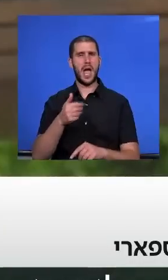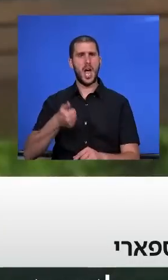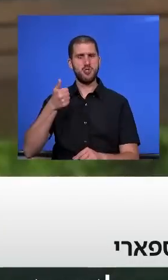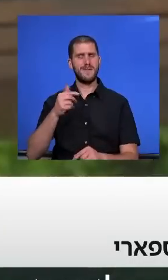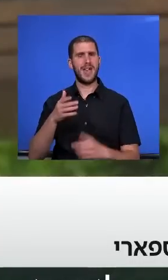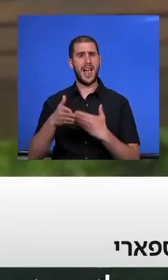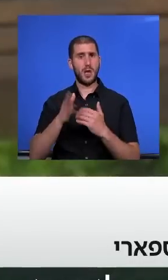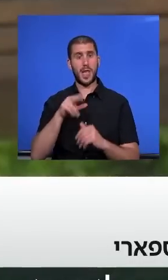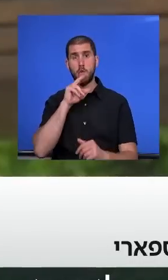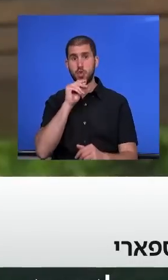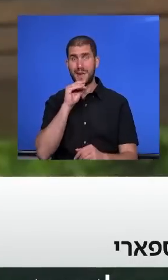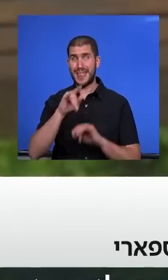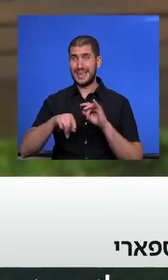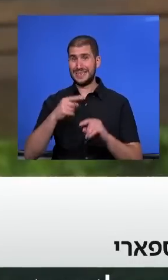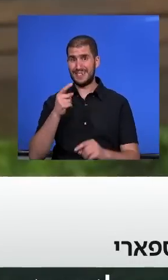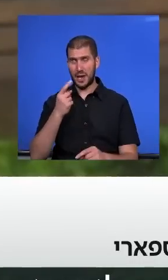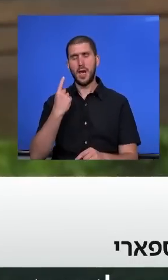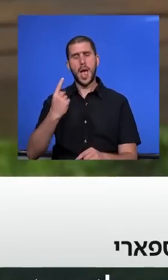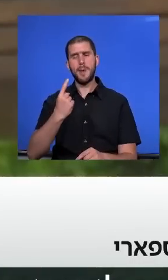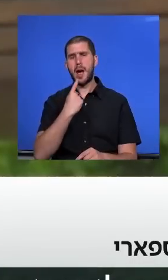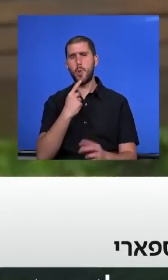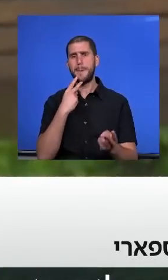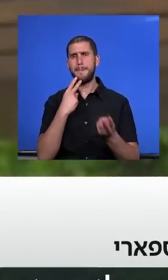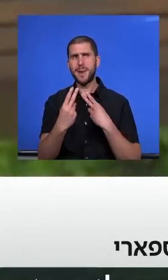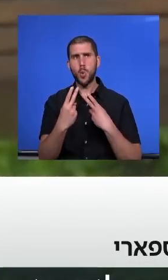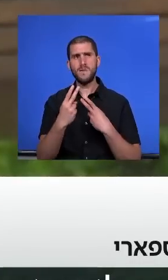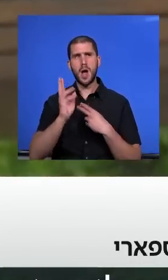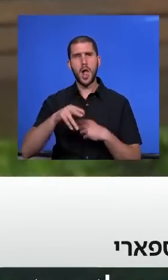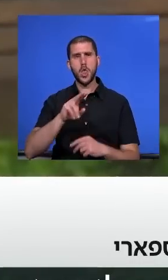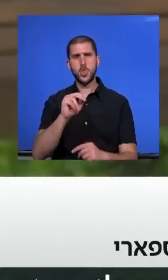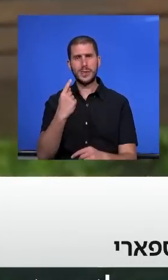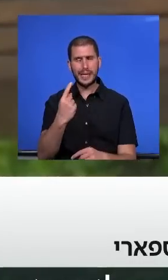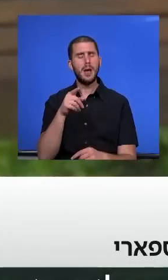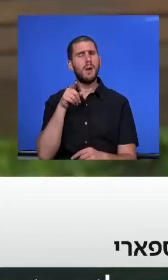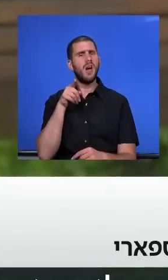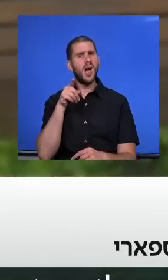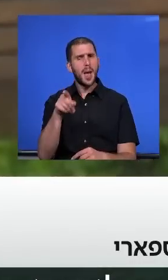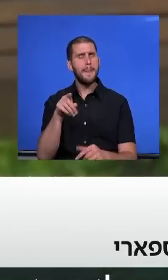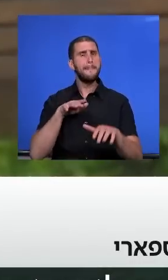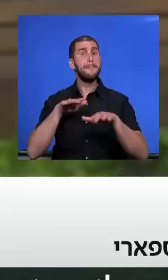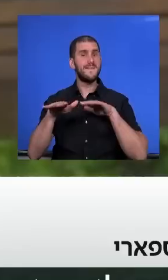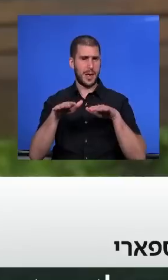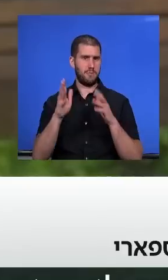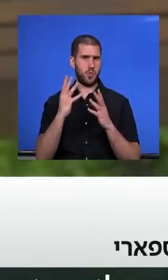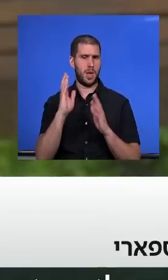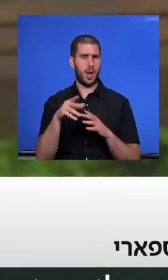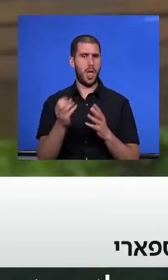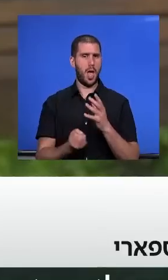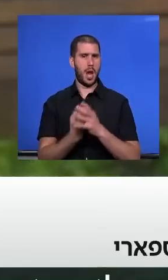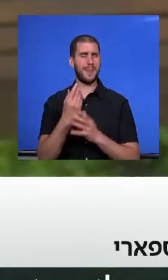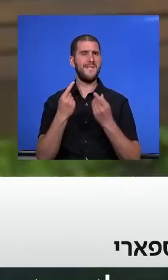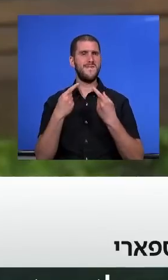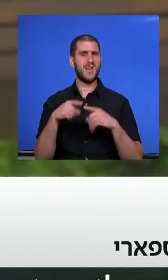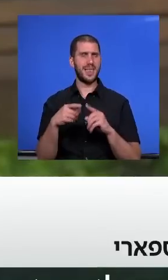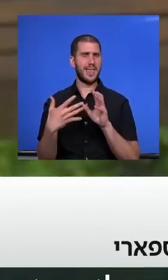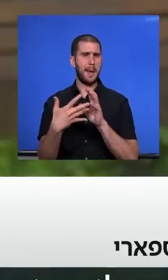הספארי, צריך לומר, הם אומרים בתגובה על העניין הזה שהם מברכים על הקמת ועדת